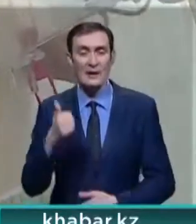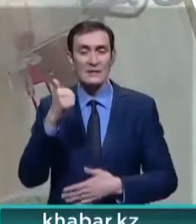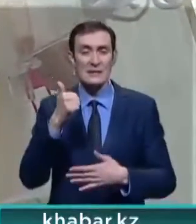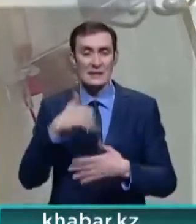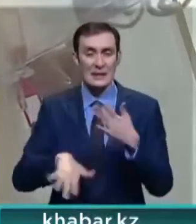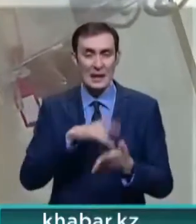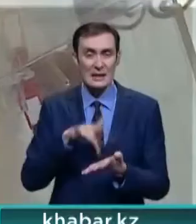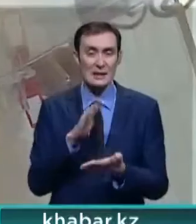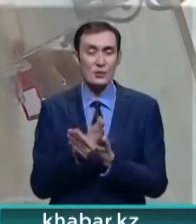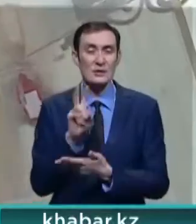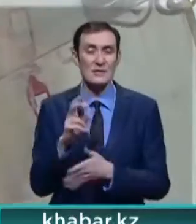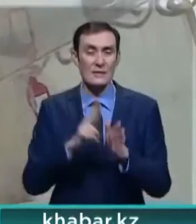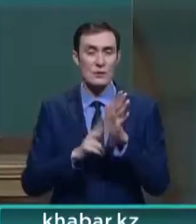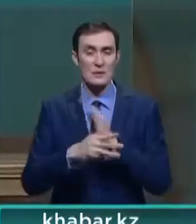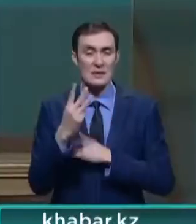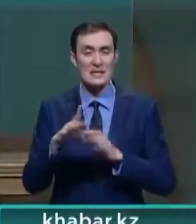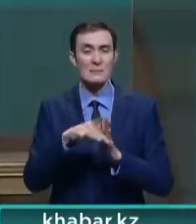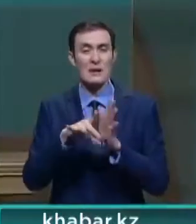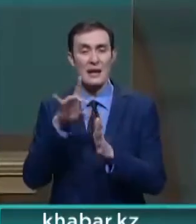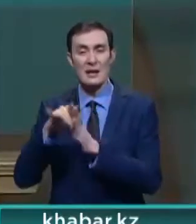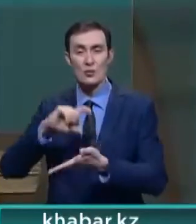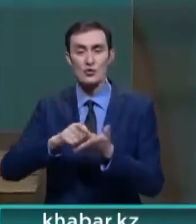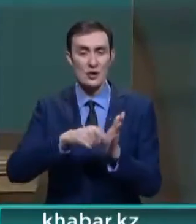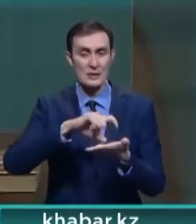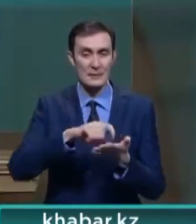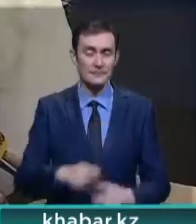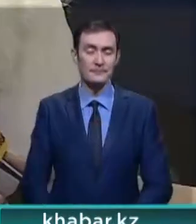в столице расположено 283 избирательных участка.